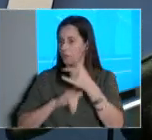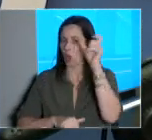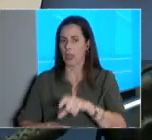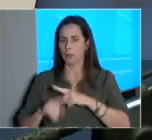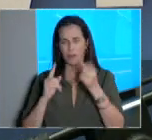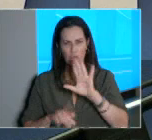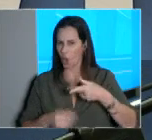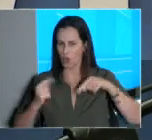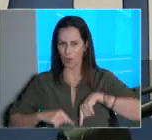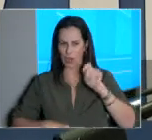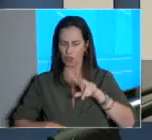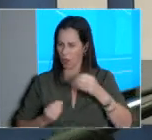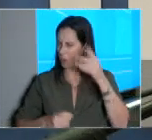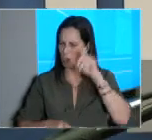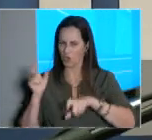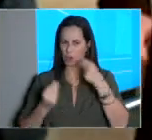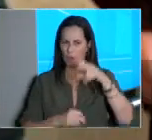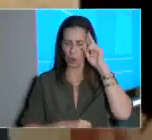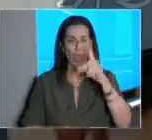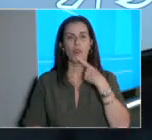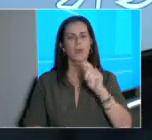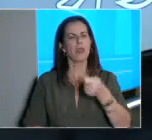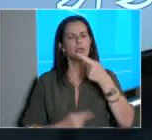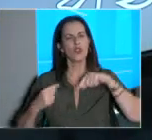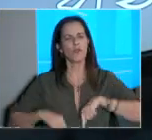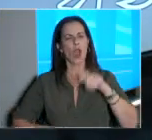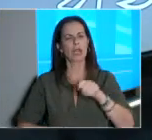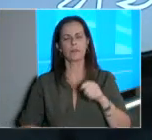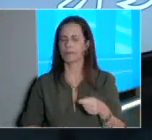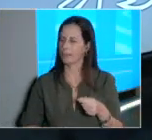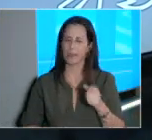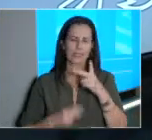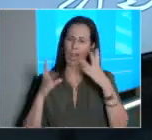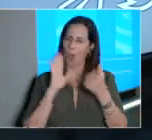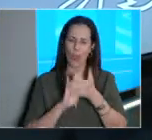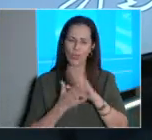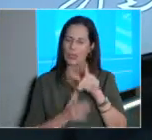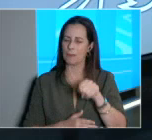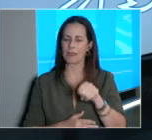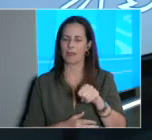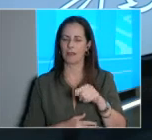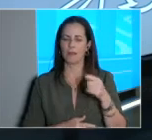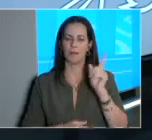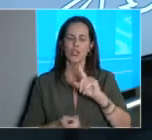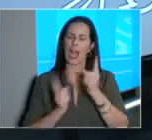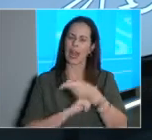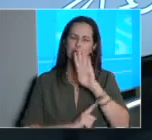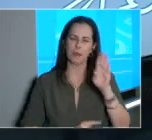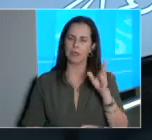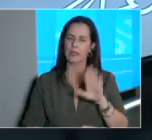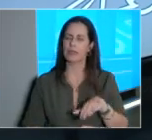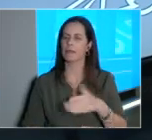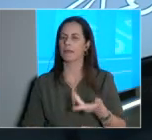אחר, וזה לא רק יולי אדלשטיין, יש אנשים טובים בליכוד. אבל הוא ציין את יולי אדלשטיין. זה לא משנה אם זה מי שיחליף את נתניהו,